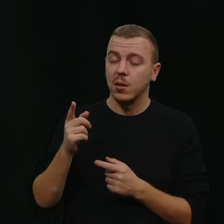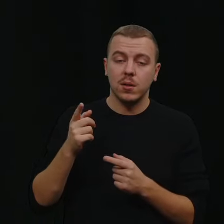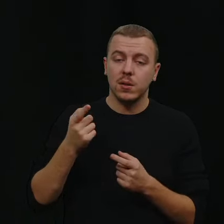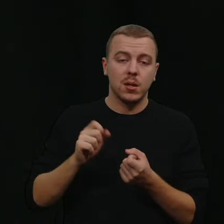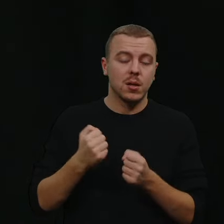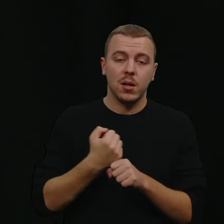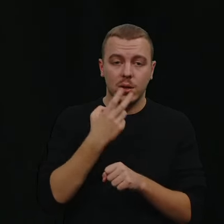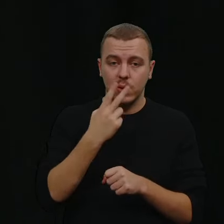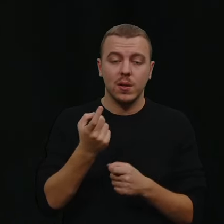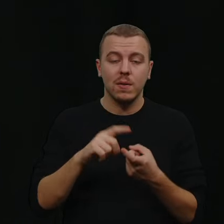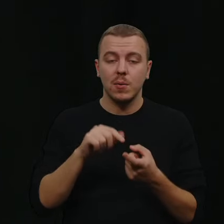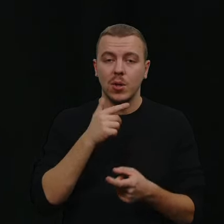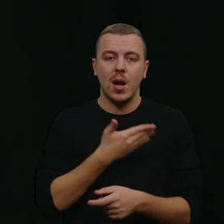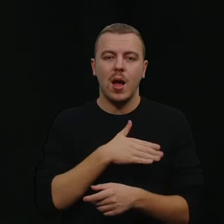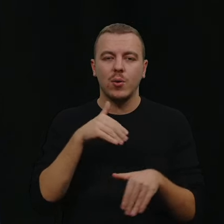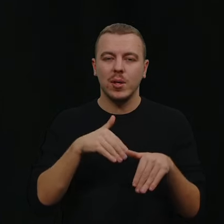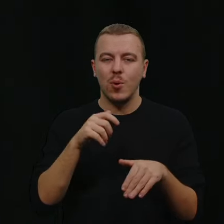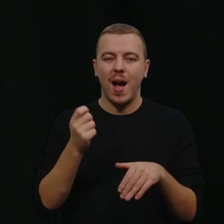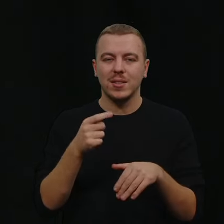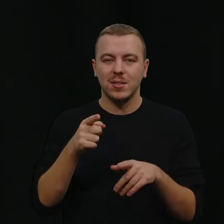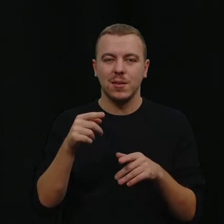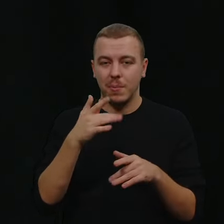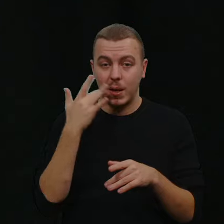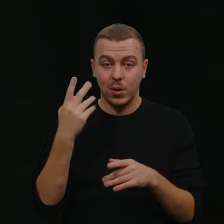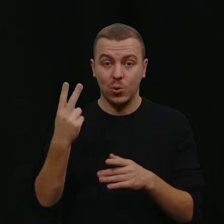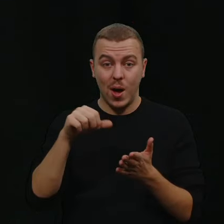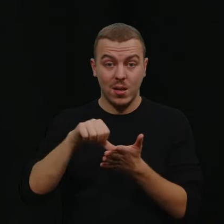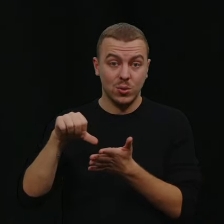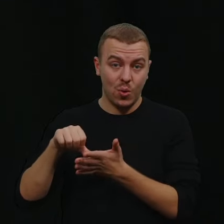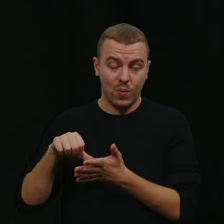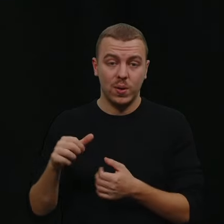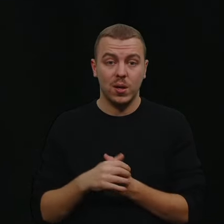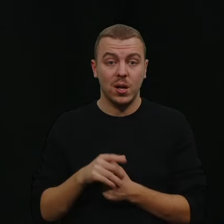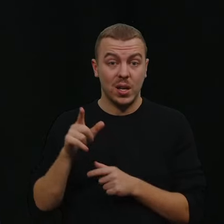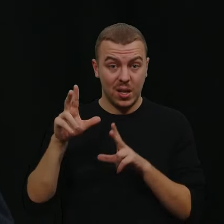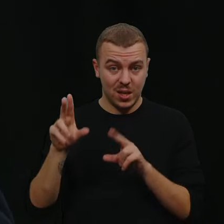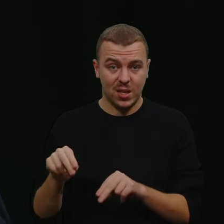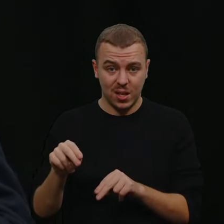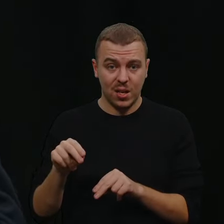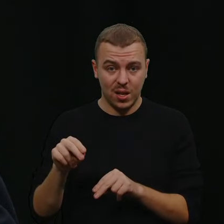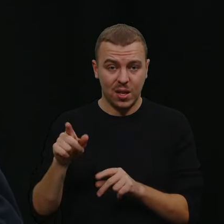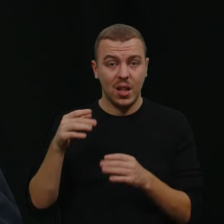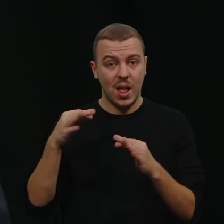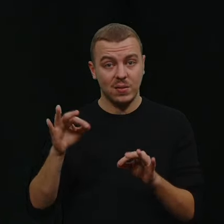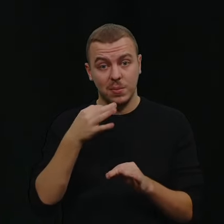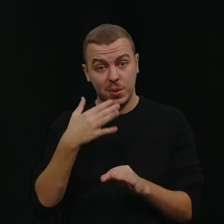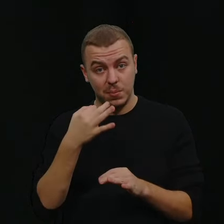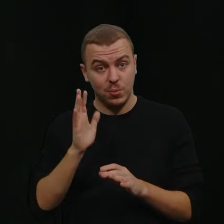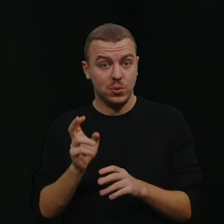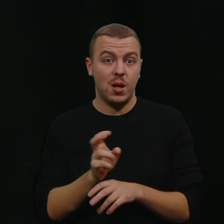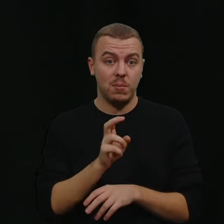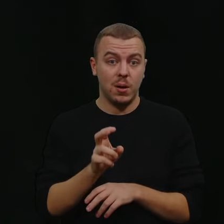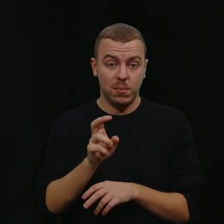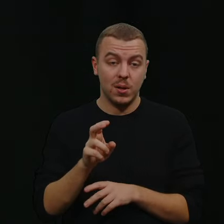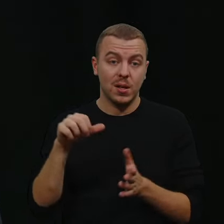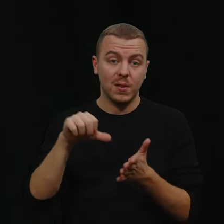įvertinsim Lenkų rinkimų akcijos, ne du atstovus, ar jie tikrai turės laisvę pasirinkti ir dalyvauti